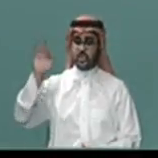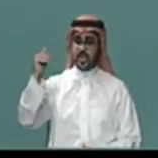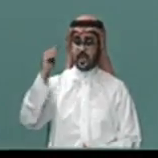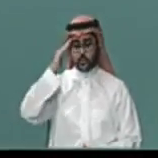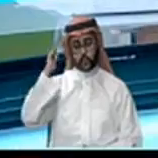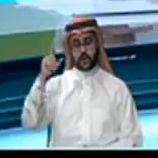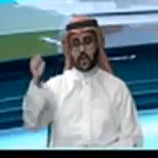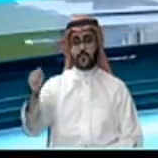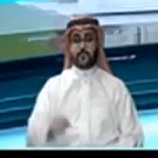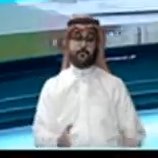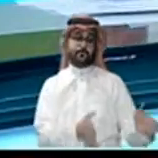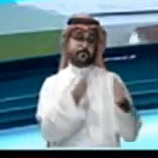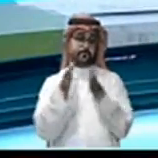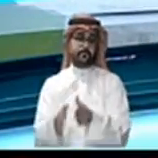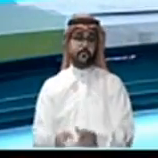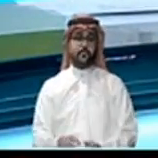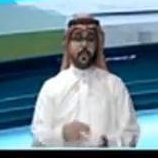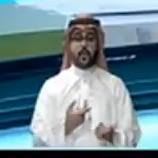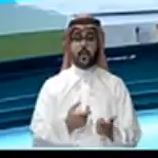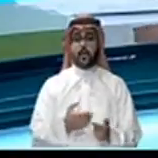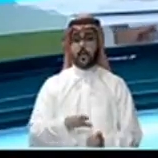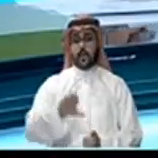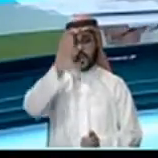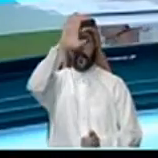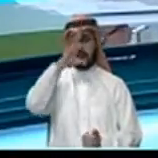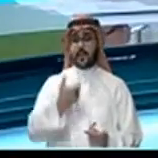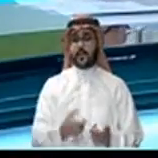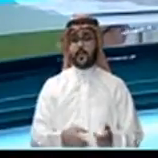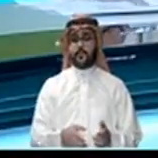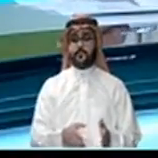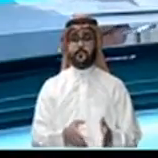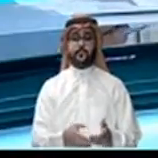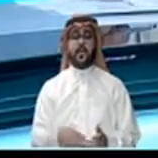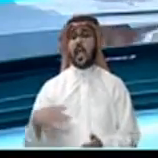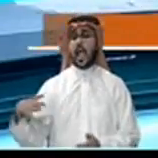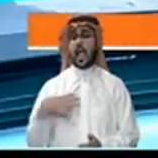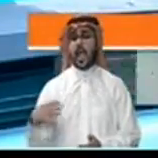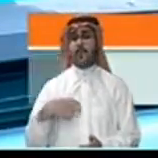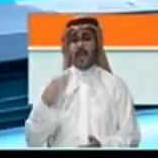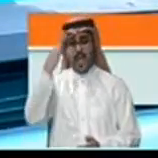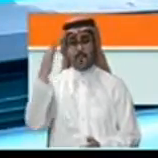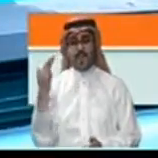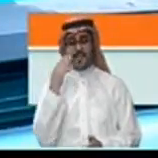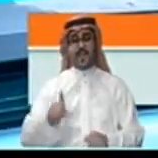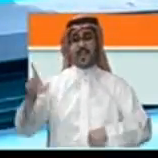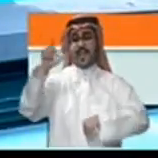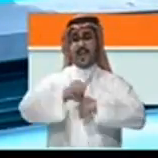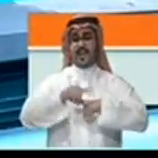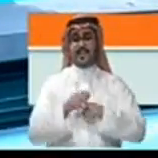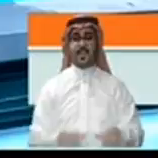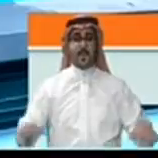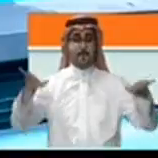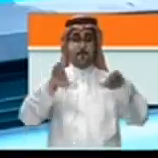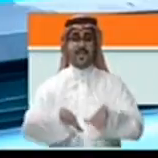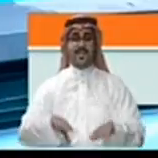لك. رفع صاحب السمو الملكي الأمير عبد العزيز ابن تركي الفيصل رئيس مجلس إدارة الهيئة العامة